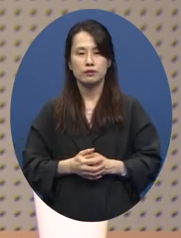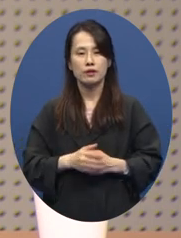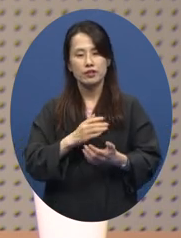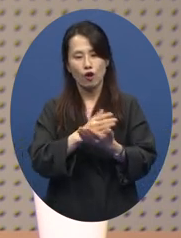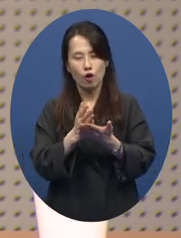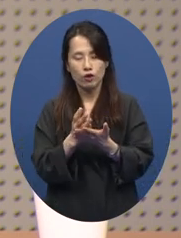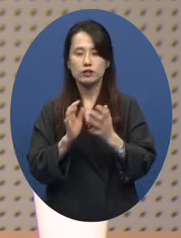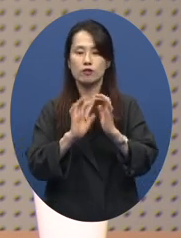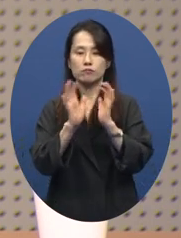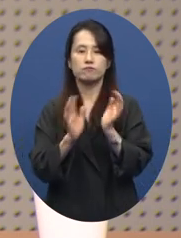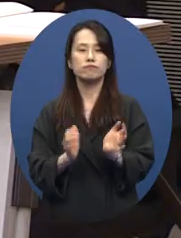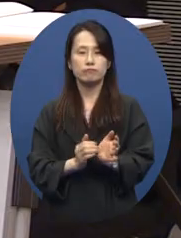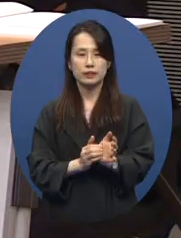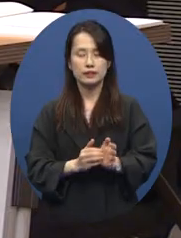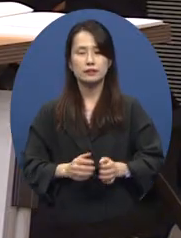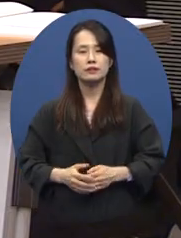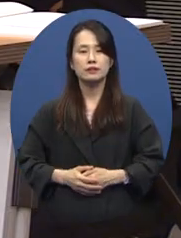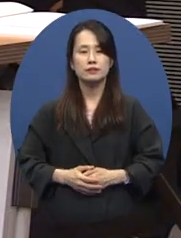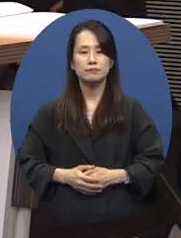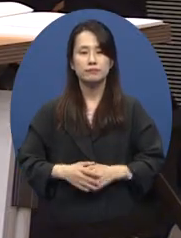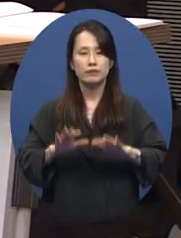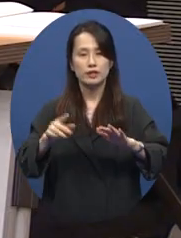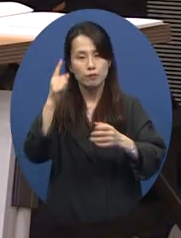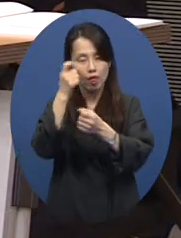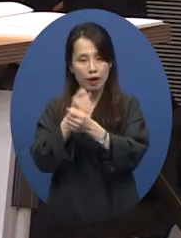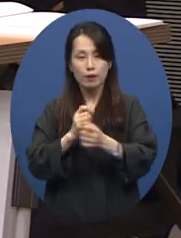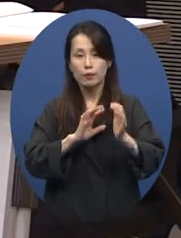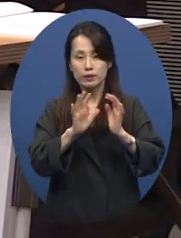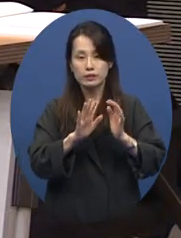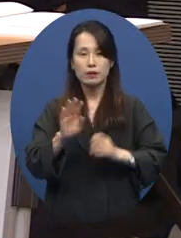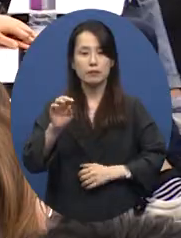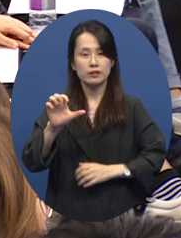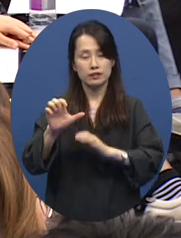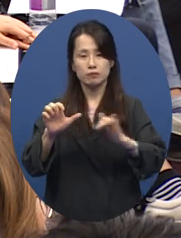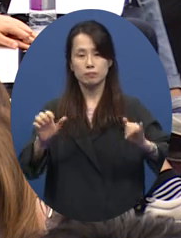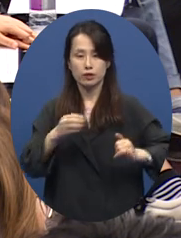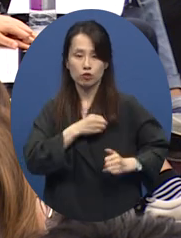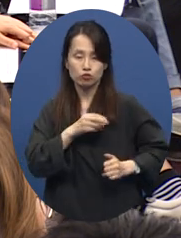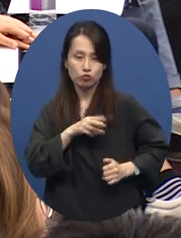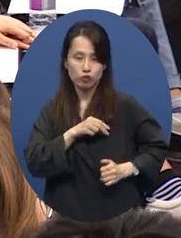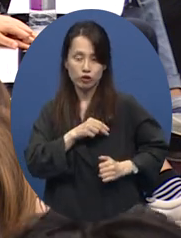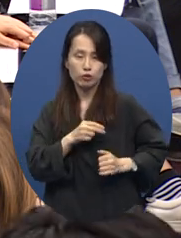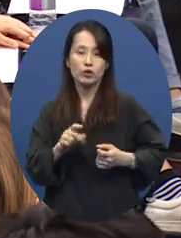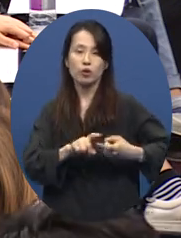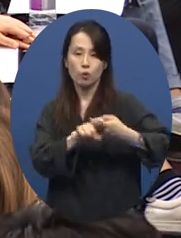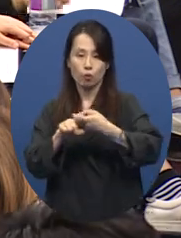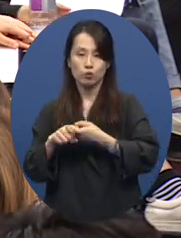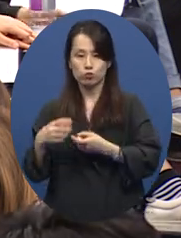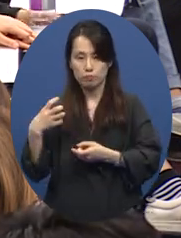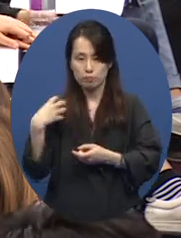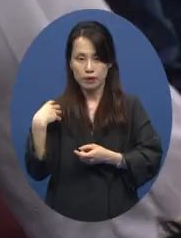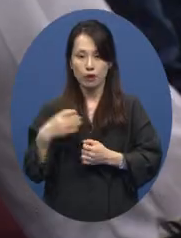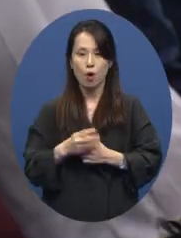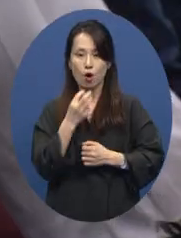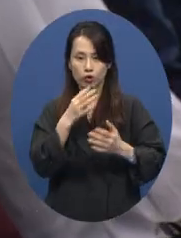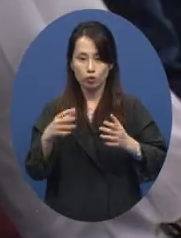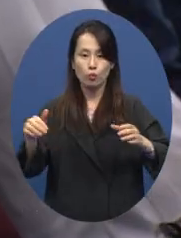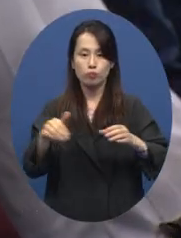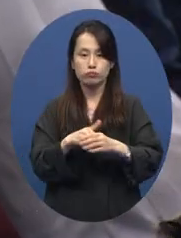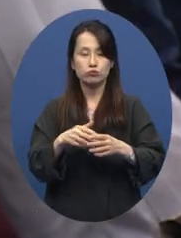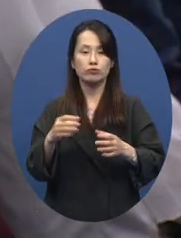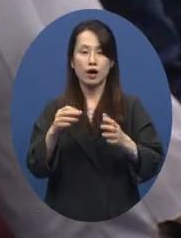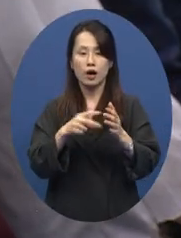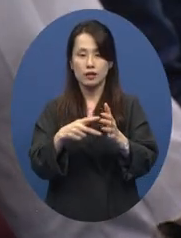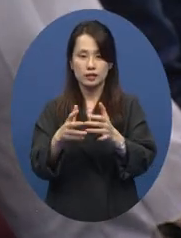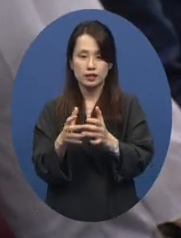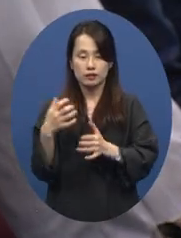등 다양한 논의가 이루어졌습니다. 이번 학술 심포지엄은 45명의 국회의원이 공동 주최하고 경기도와